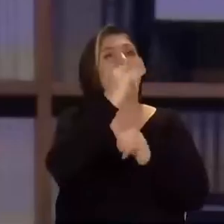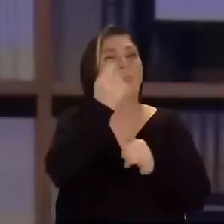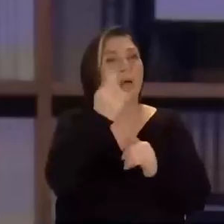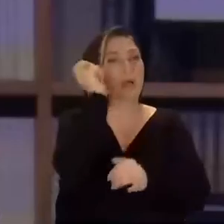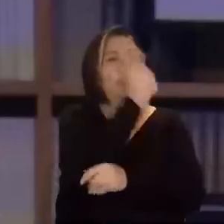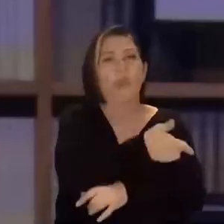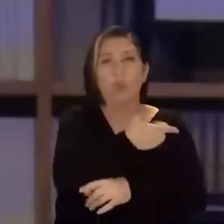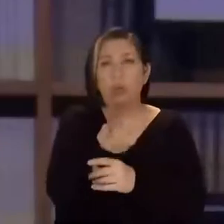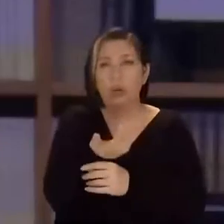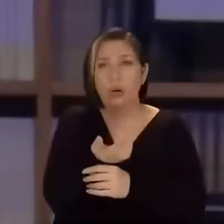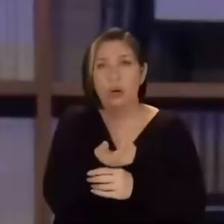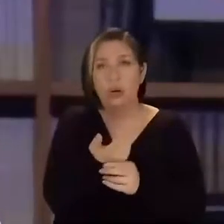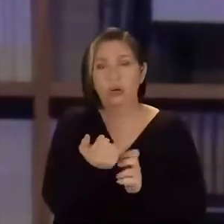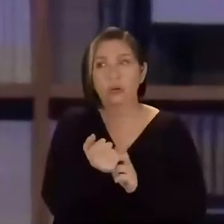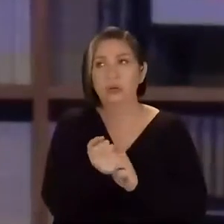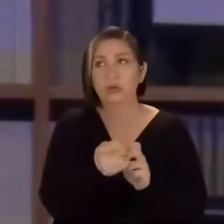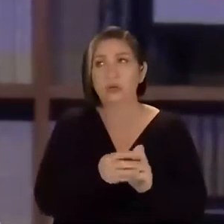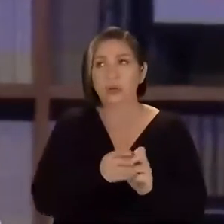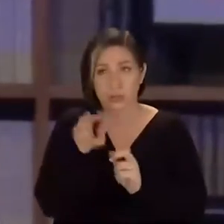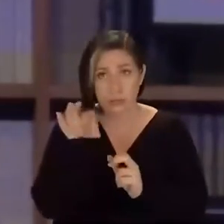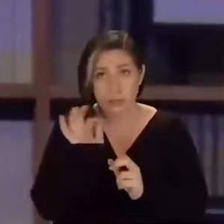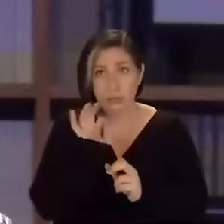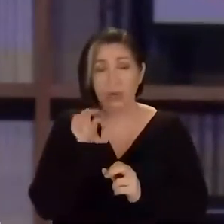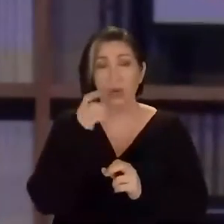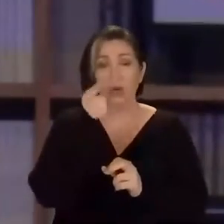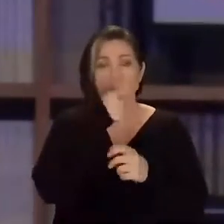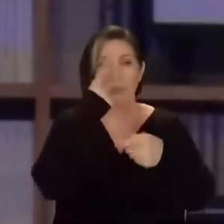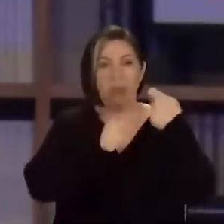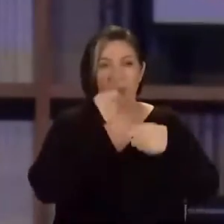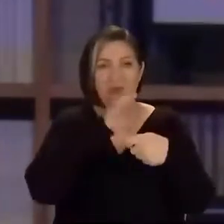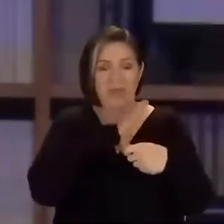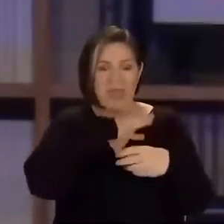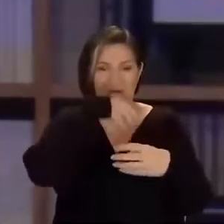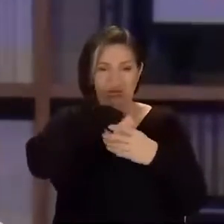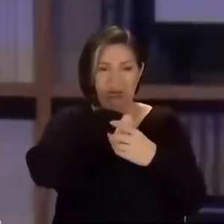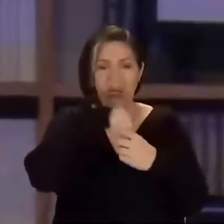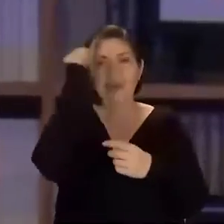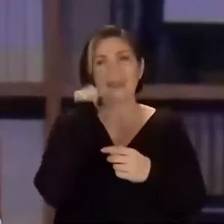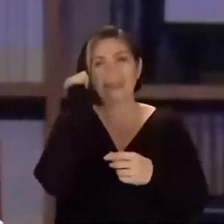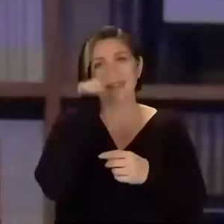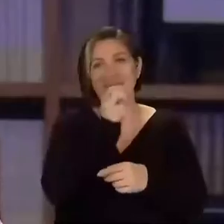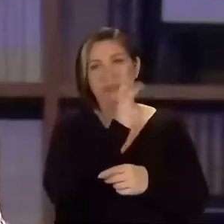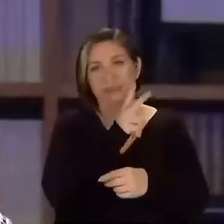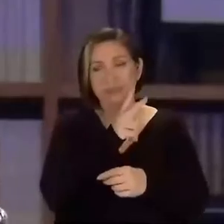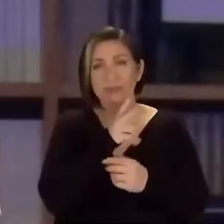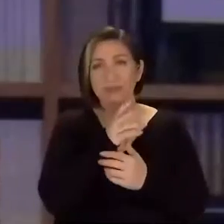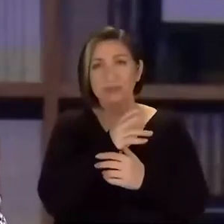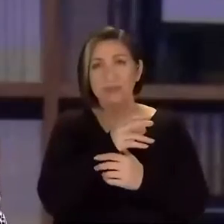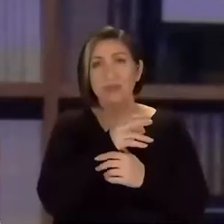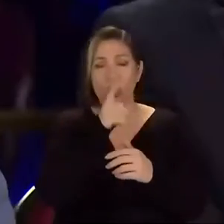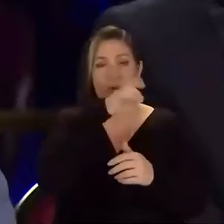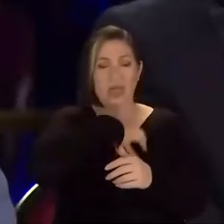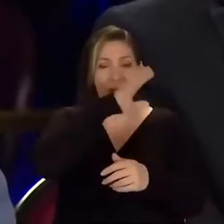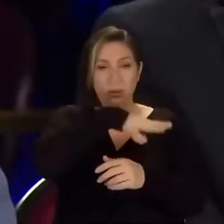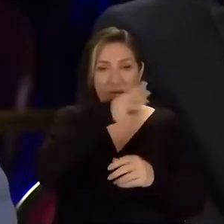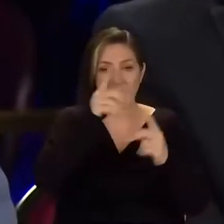parayı, basıyor şeye. Ondan sonra, değil mi? Onun da bir bankası var kendi içinde. Tabii, kazinoların. Oradan algoritması biter var. He?